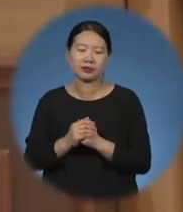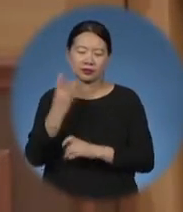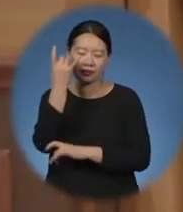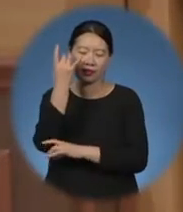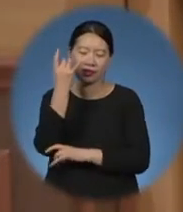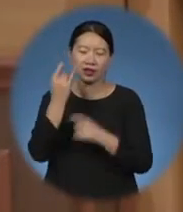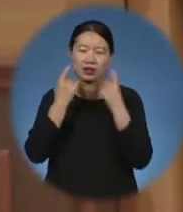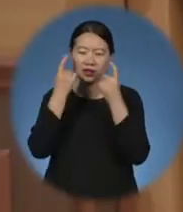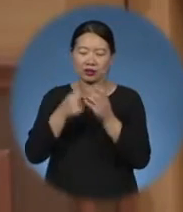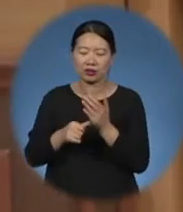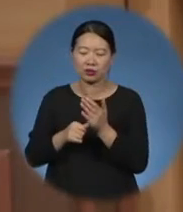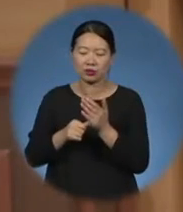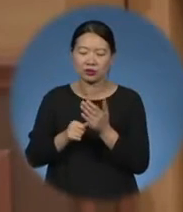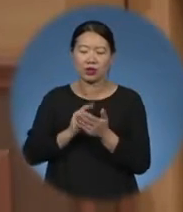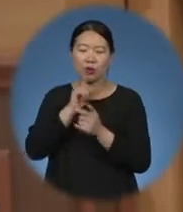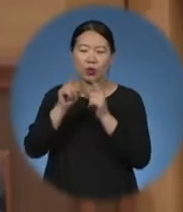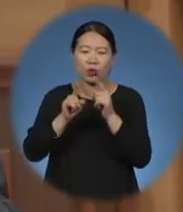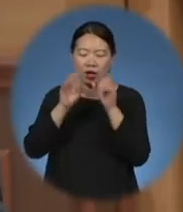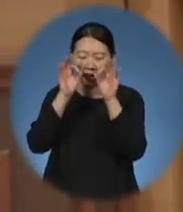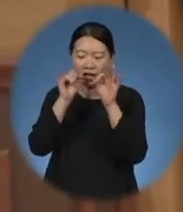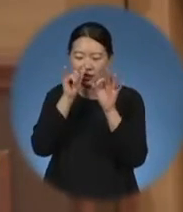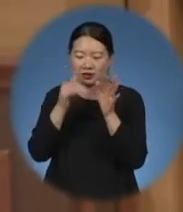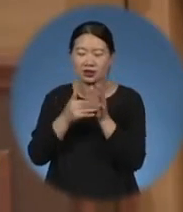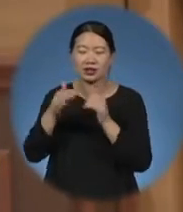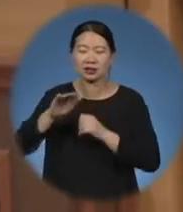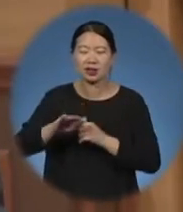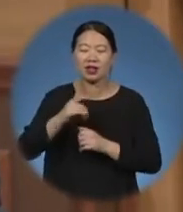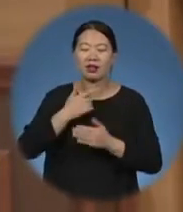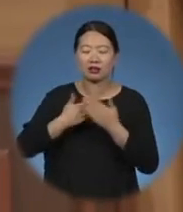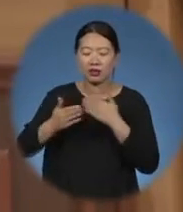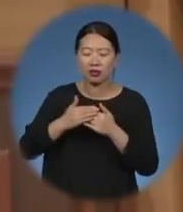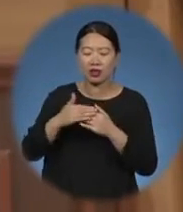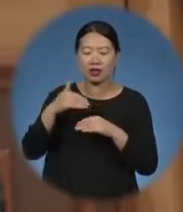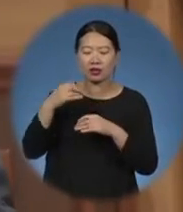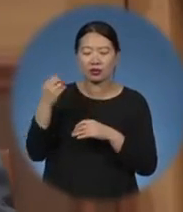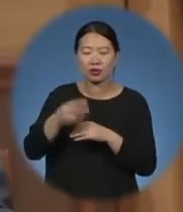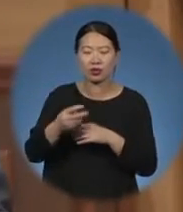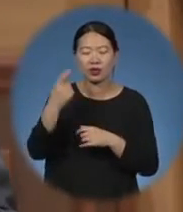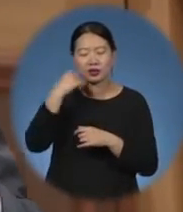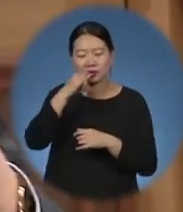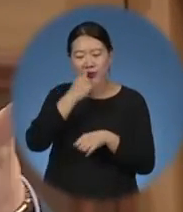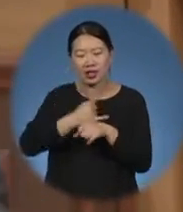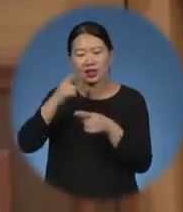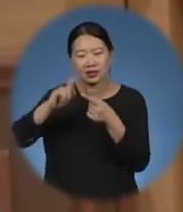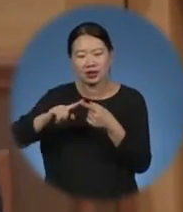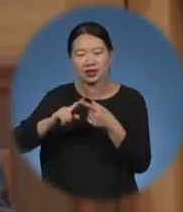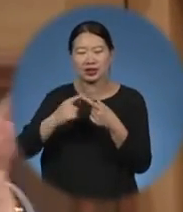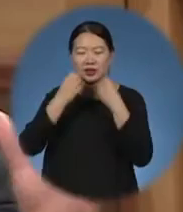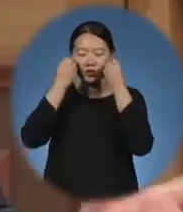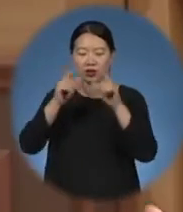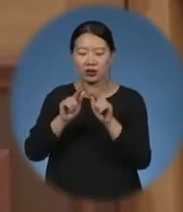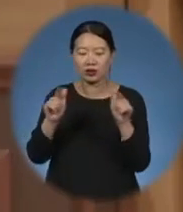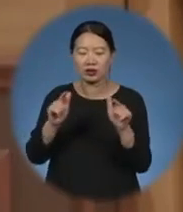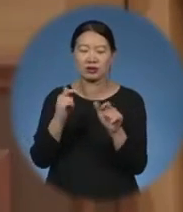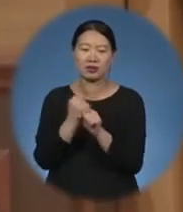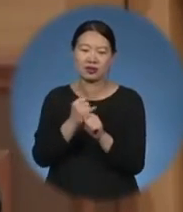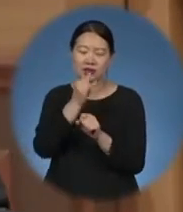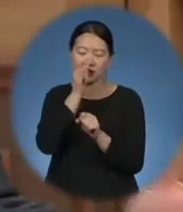관광 상품 보고 하는 그런 것도 있지만 좀 체험을 하고 느낄 수 있고 하는 그런 좀 새로운 것들 좀 하고 거기에는